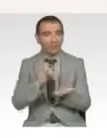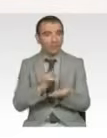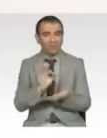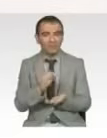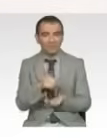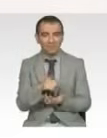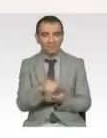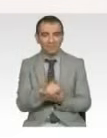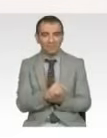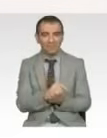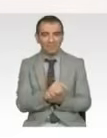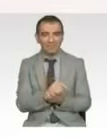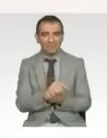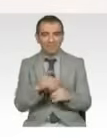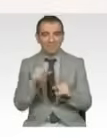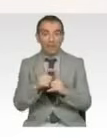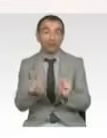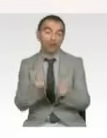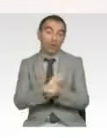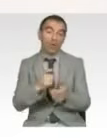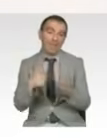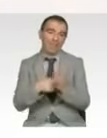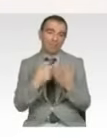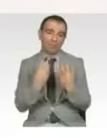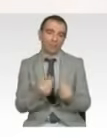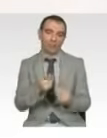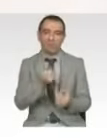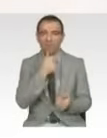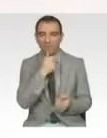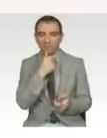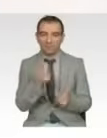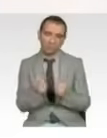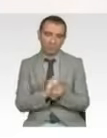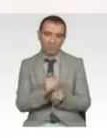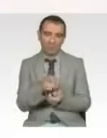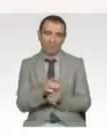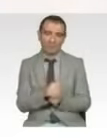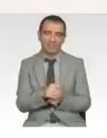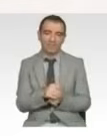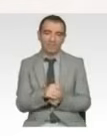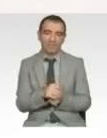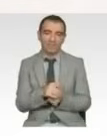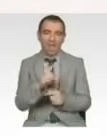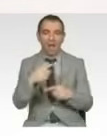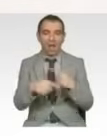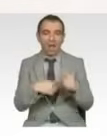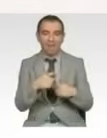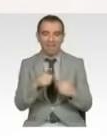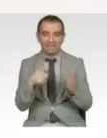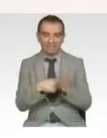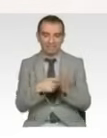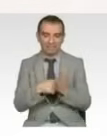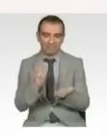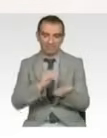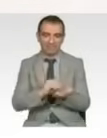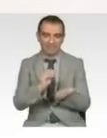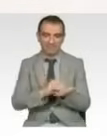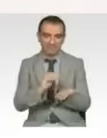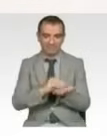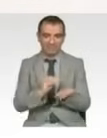Şöyle Kasongo direkt soy ismimiz oluyor. Bütün işte babamın soyadı. Tamam. Ondan sonra akrabalardan da isim veriliyor bizde.